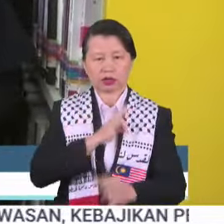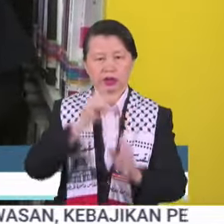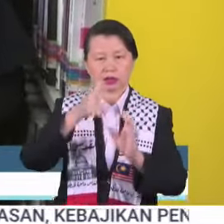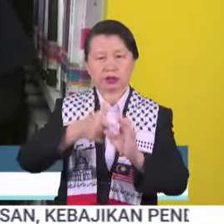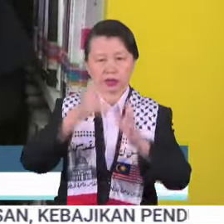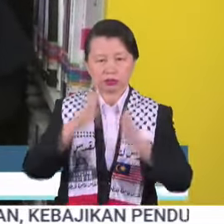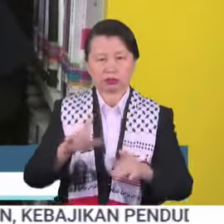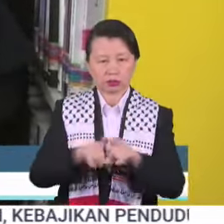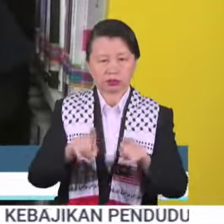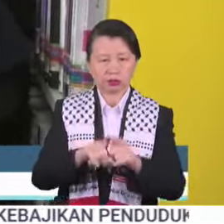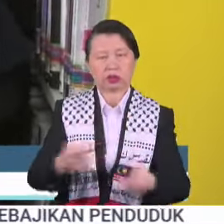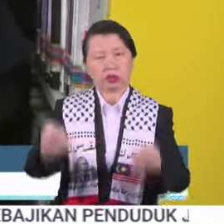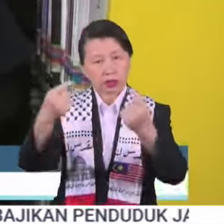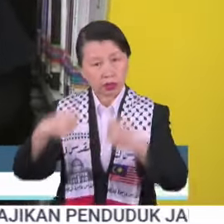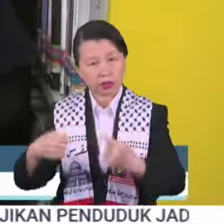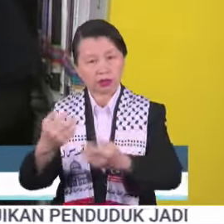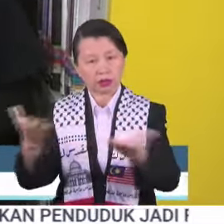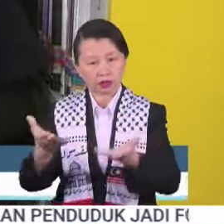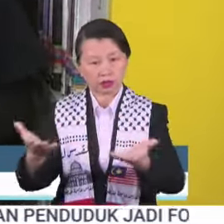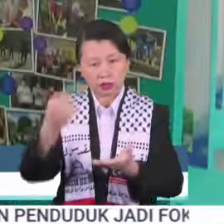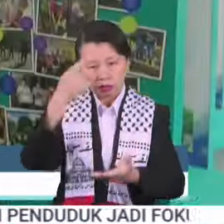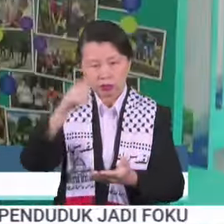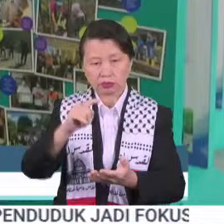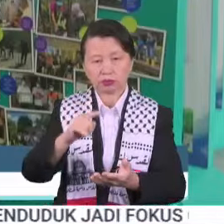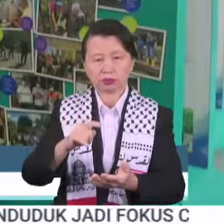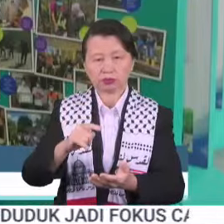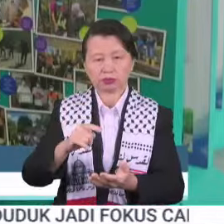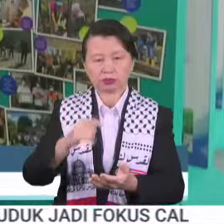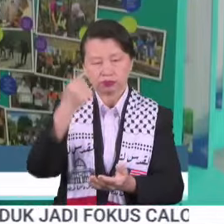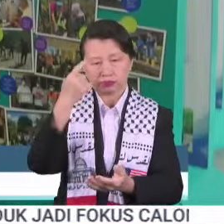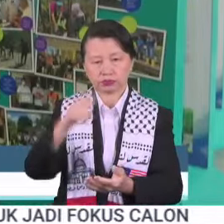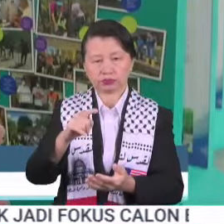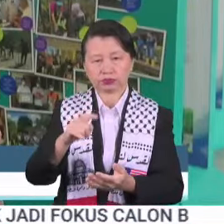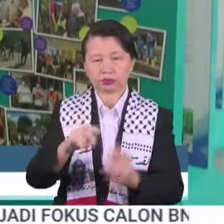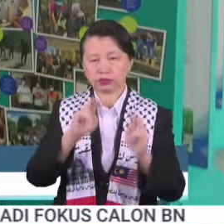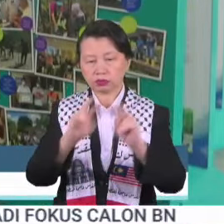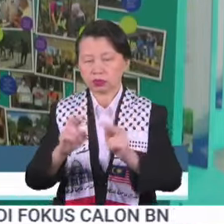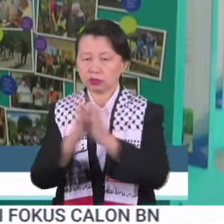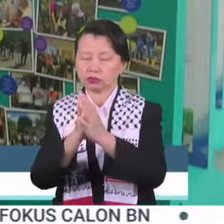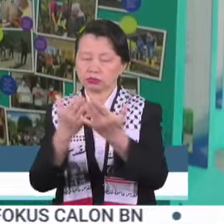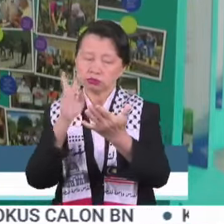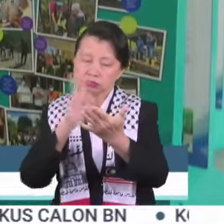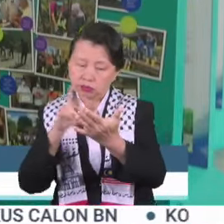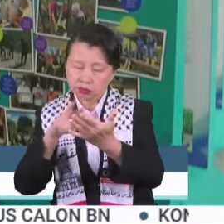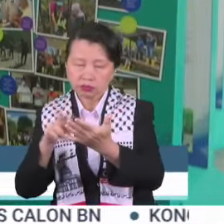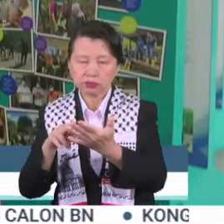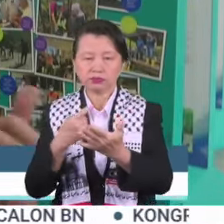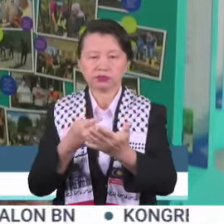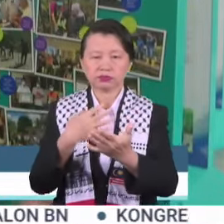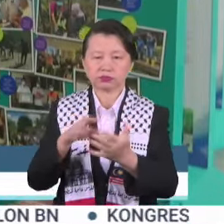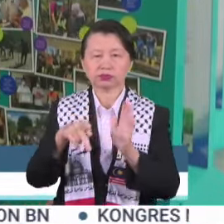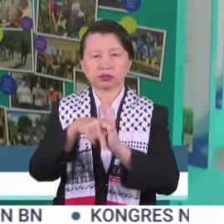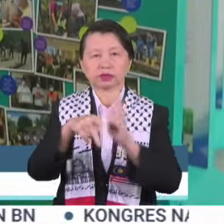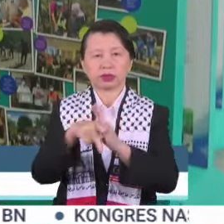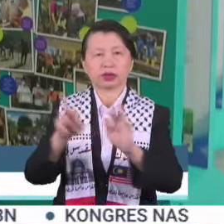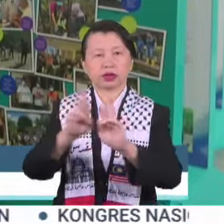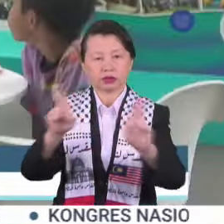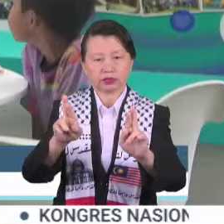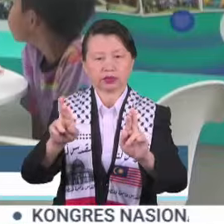sendiri pun dia orang datang ke sini untuk orang kata melihat apa orang kata pameran yang